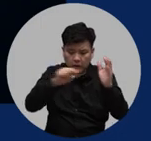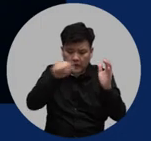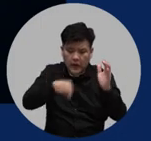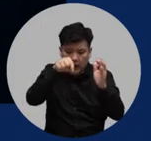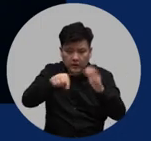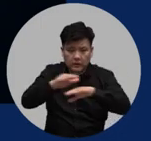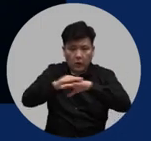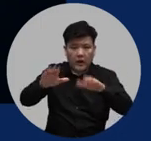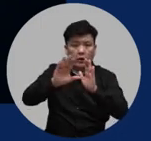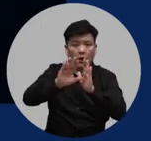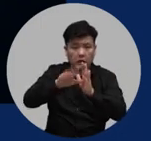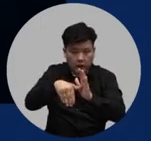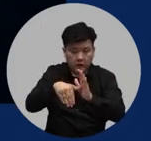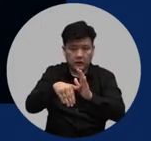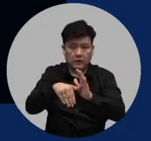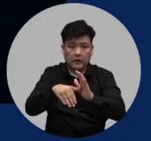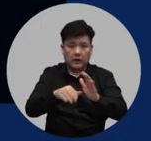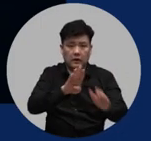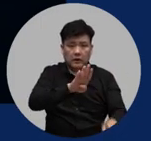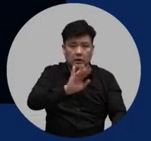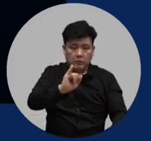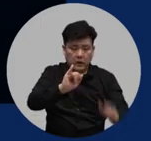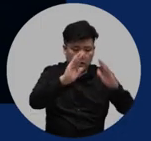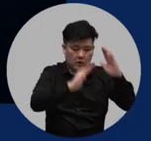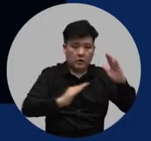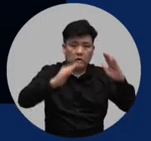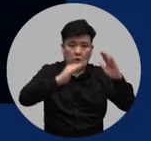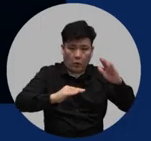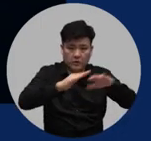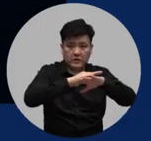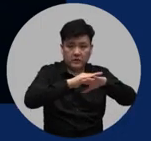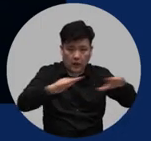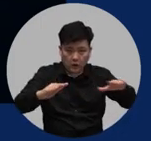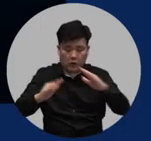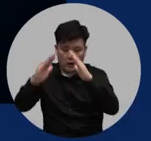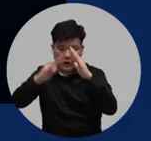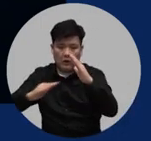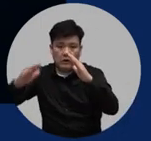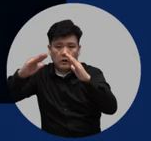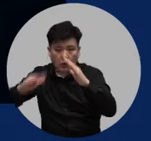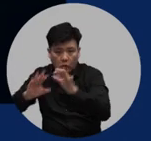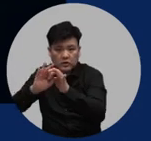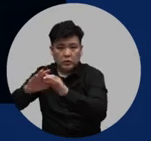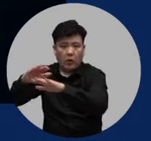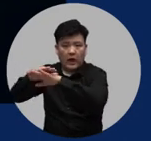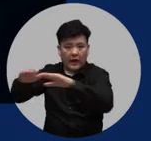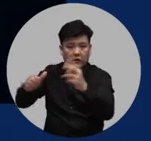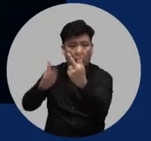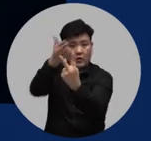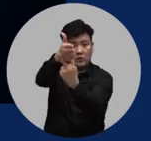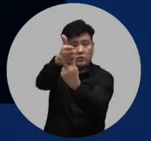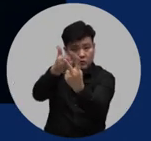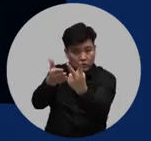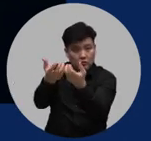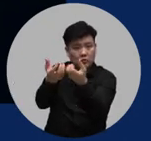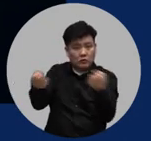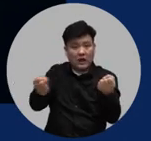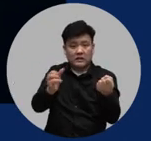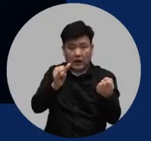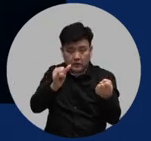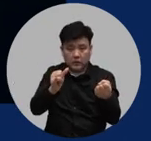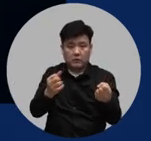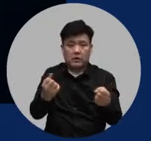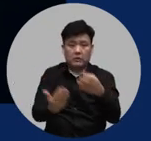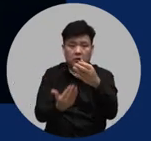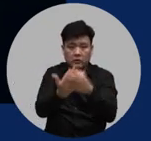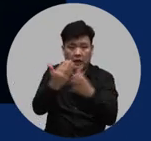때는 크게 사내 비공식 절차를 통한 해결과 사내 공식 절차를 통한 해결이 있습니다. 그리고